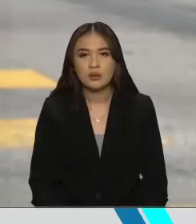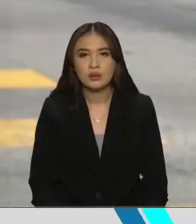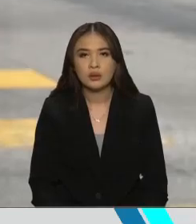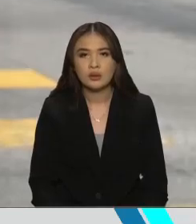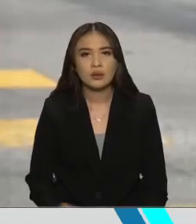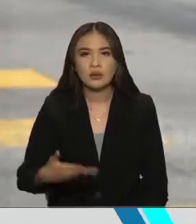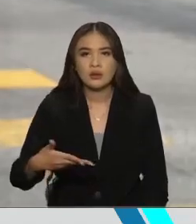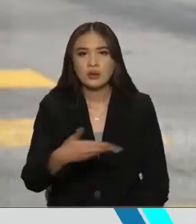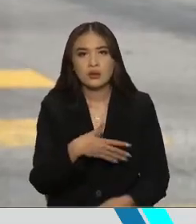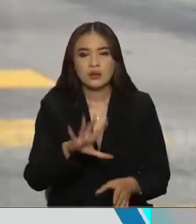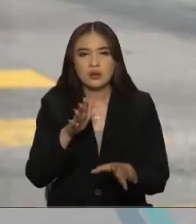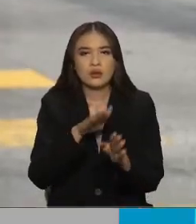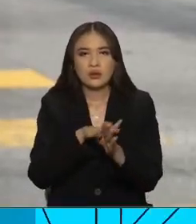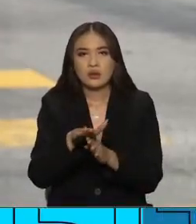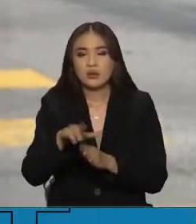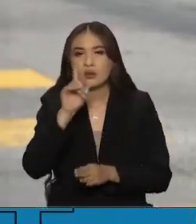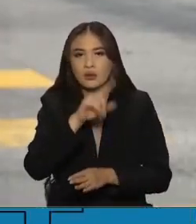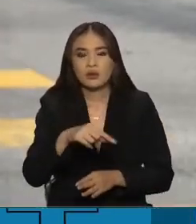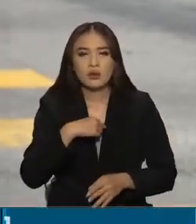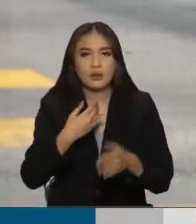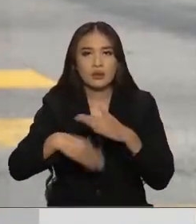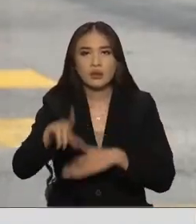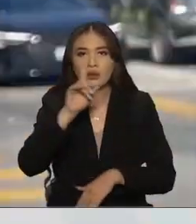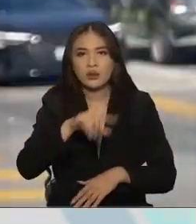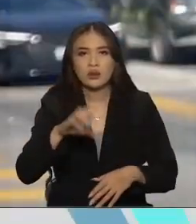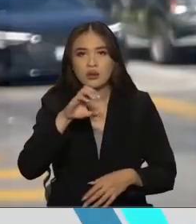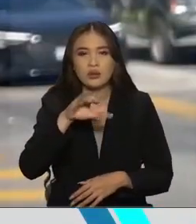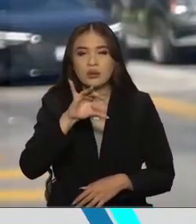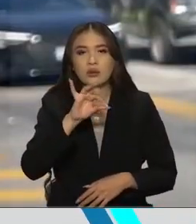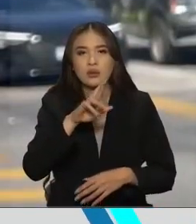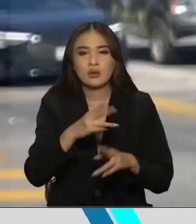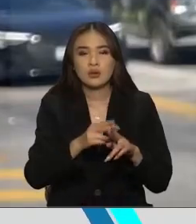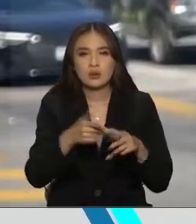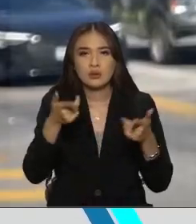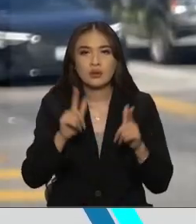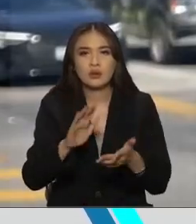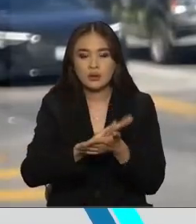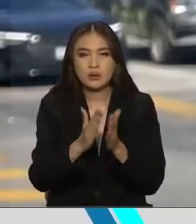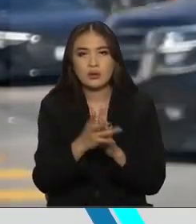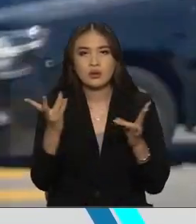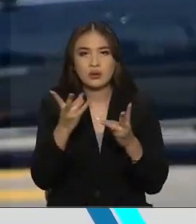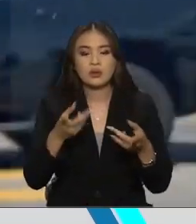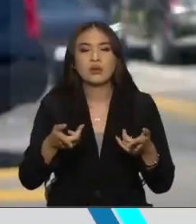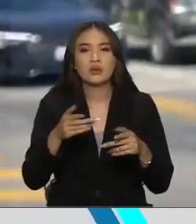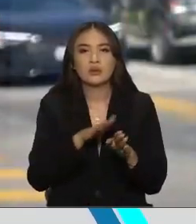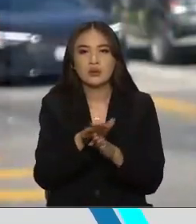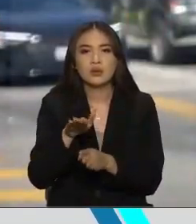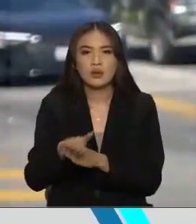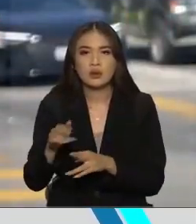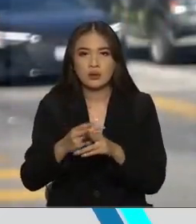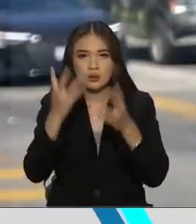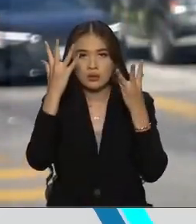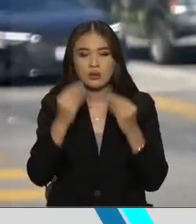Biz талаптарымыз орындалмайынша ешқайда кетпейміз. Студиялар келісу үстеліне келуі тиіс. Әйтпесе бұл ереуілдің мына күні бітеді